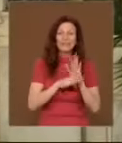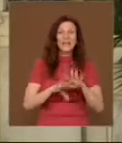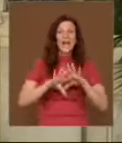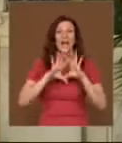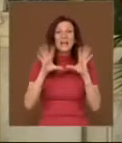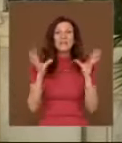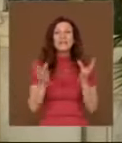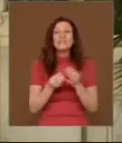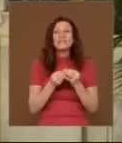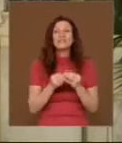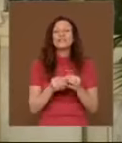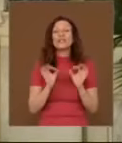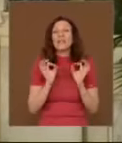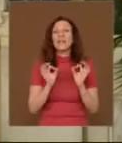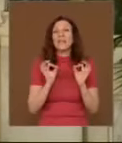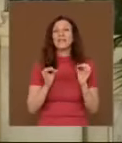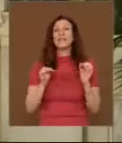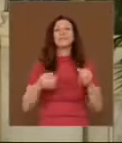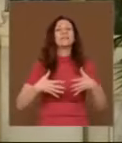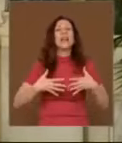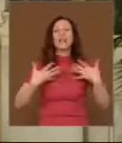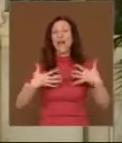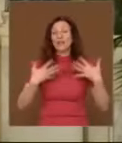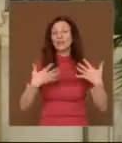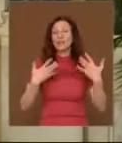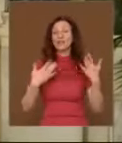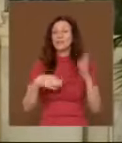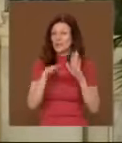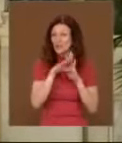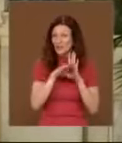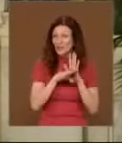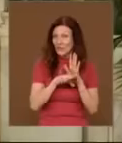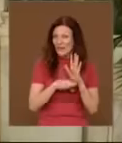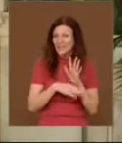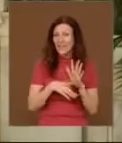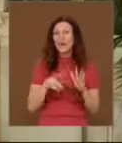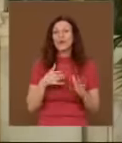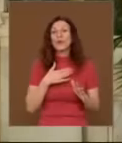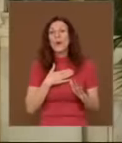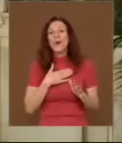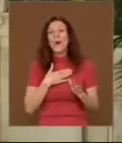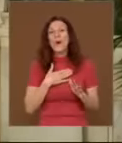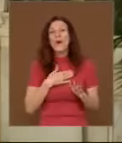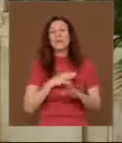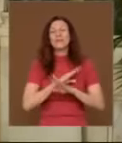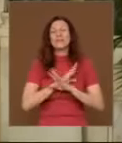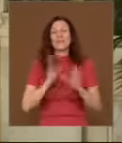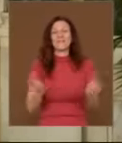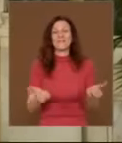тези богослужебни песнопения, последования вече носят този